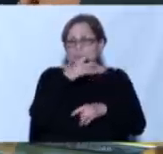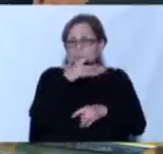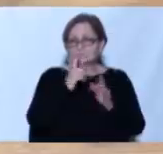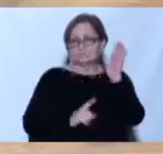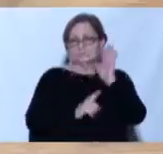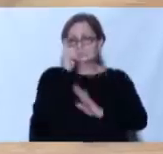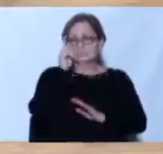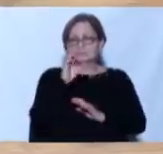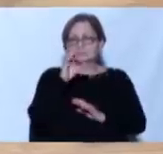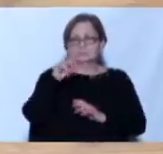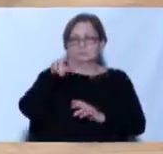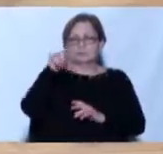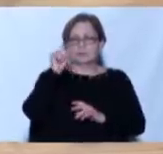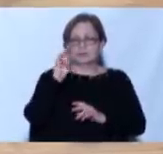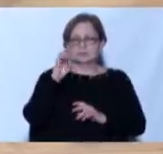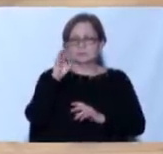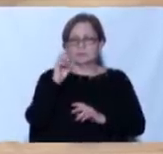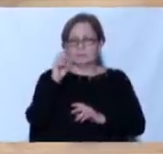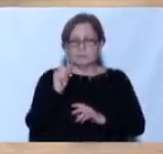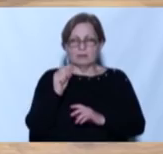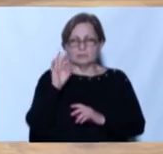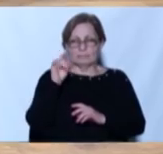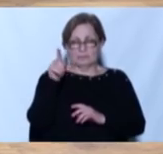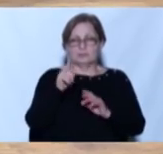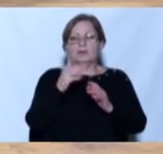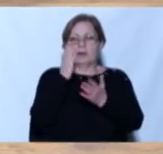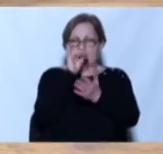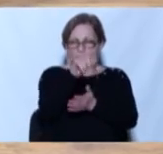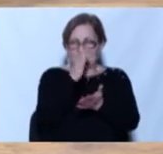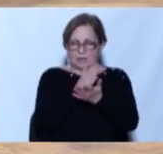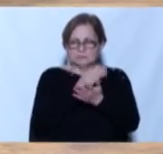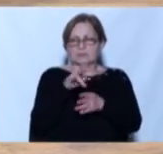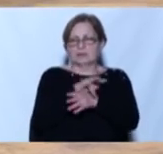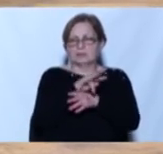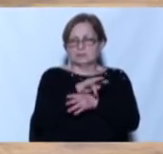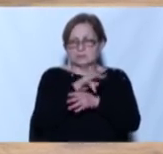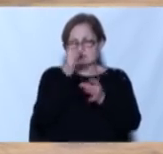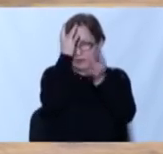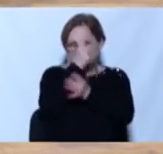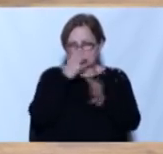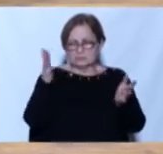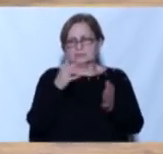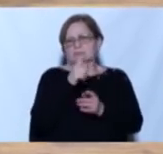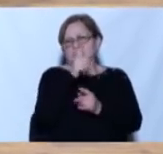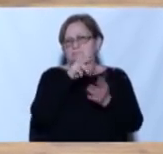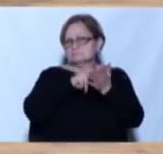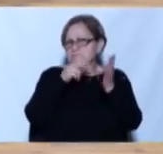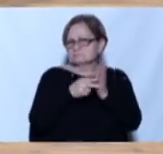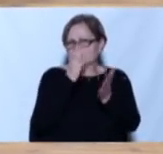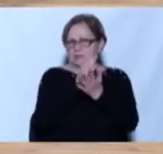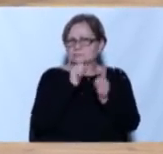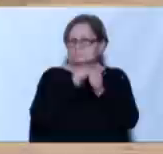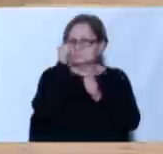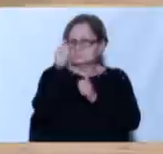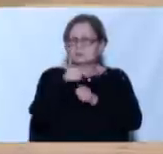ორბელიანი. რატომ? ესე იგი მას აქვს ლიტერატურული ამოცანები, საგანმანათლებლო ამოცანები და პოლიტიკური ამოცანები. პოლიტიკური